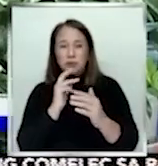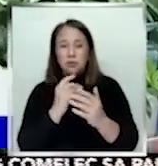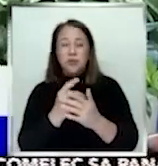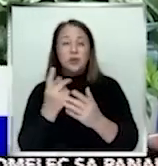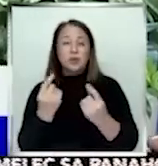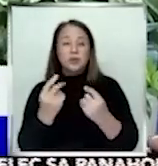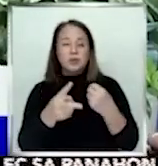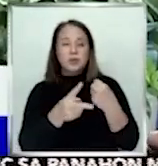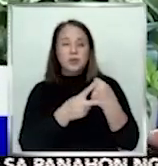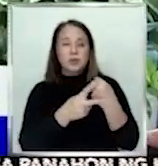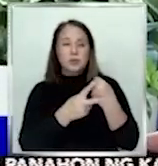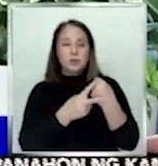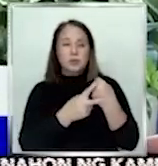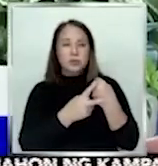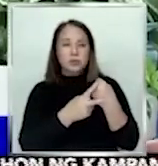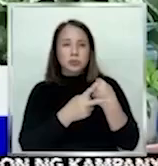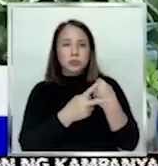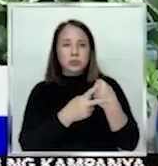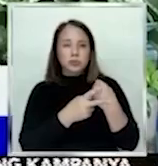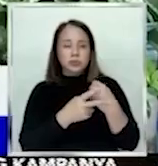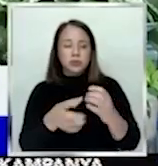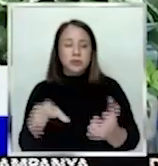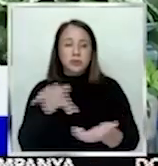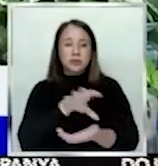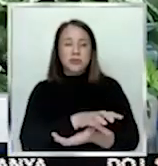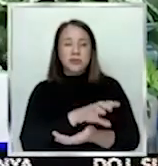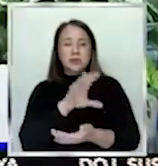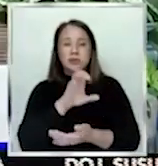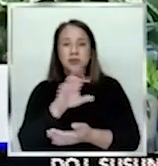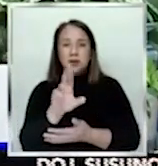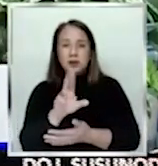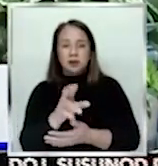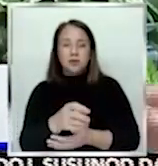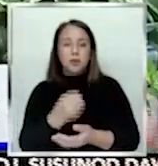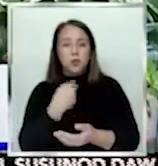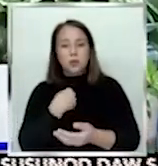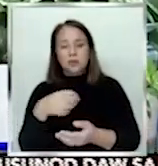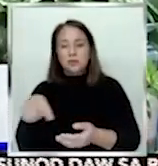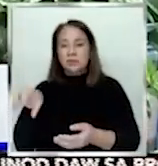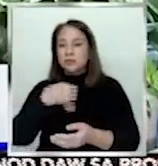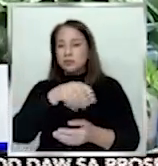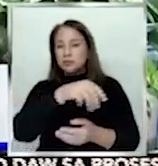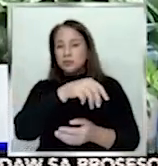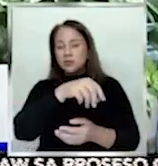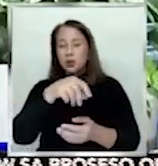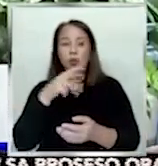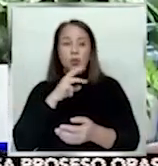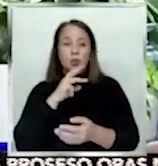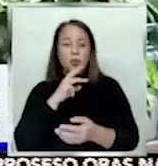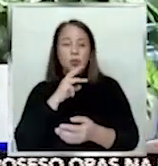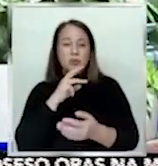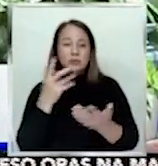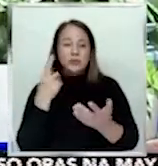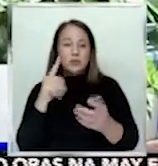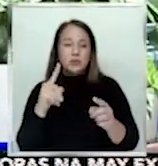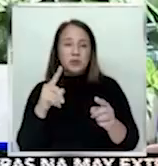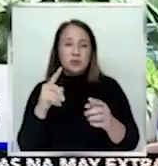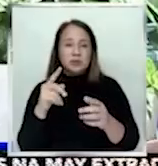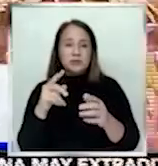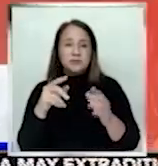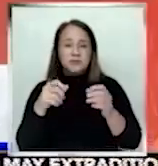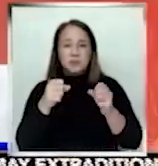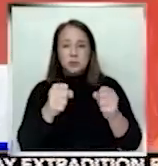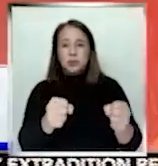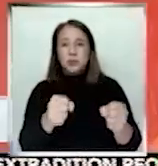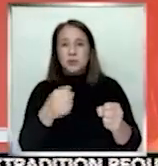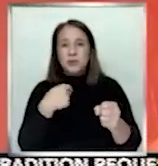sa pambuhos ng CR, pandilig ng mga halaman at saka konti sa kalye kasi maalikabok